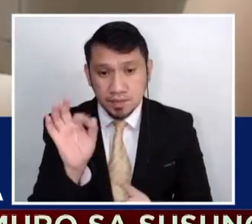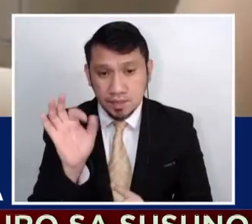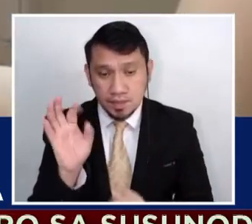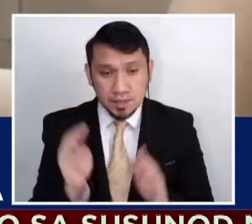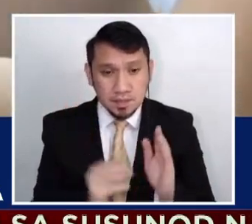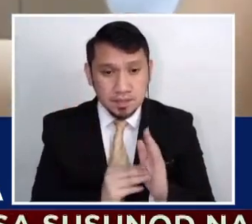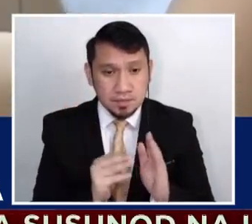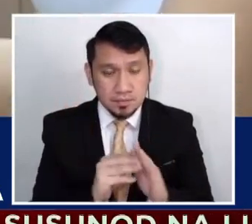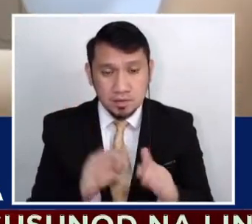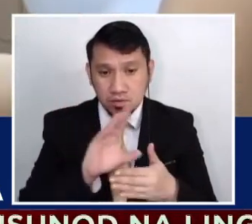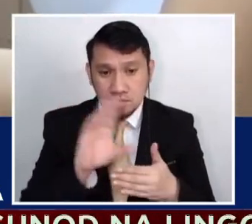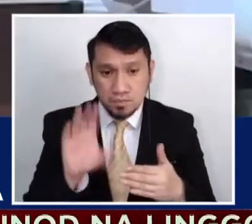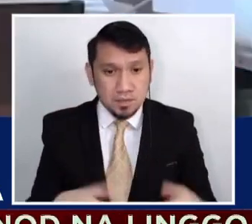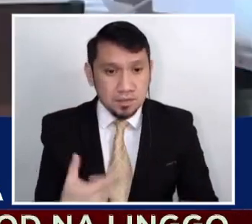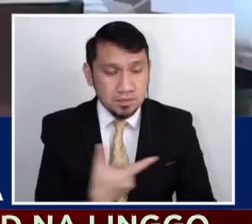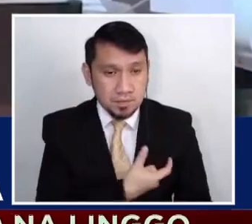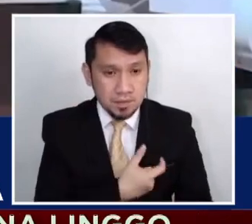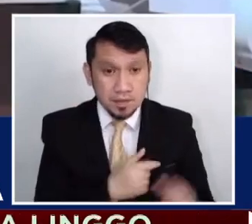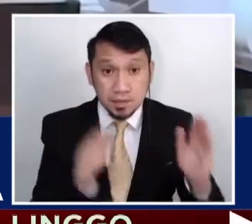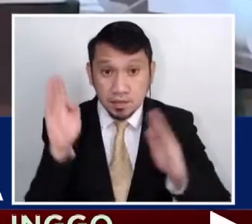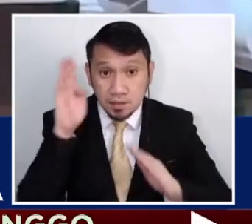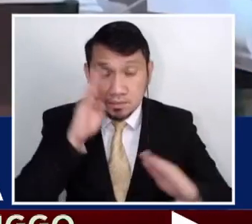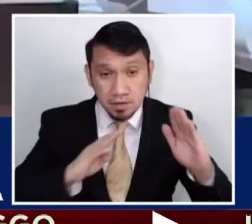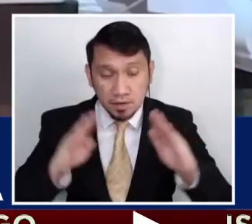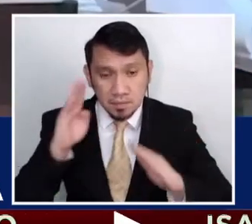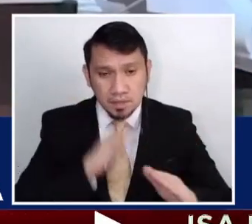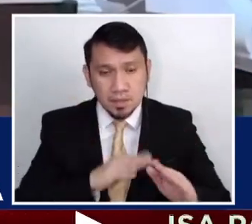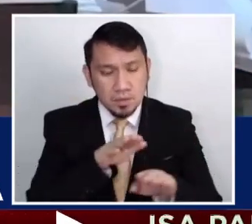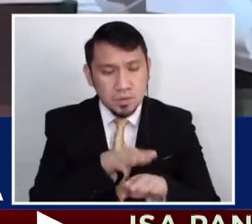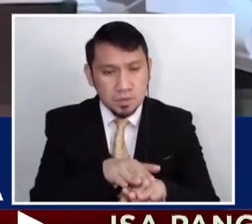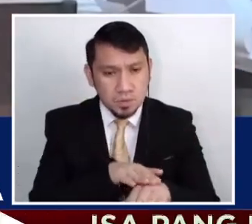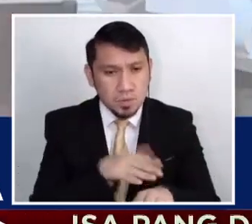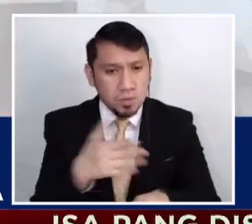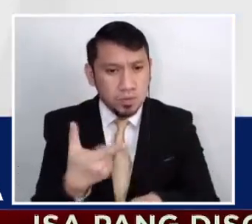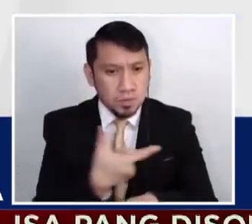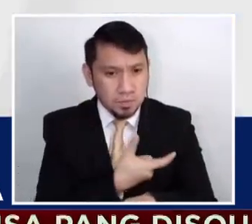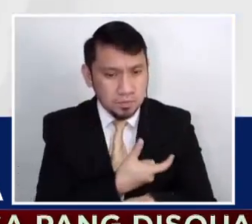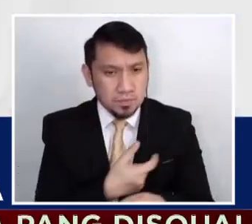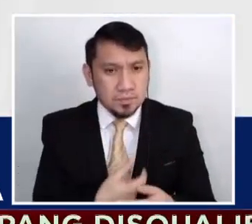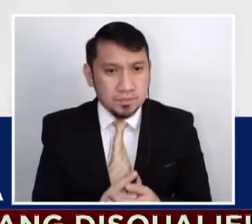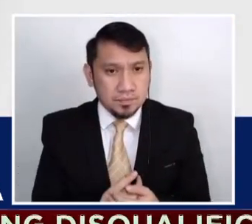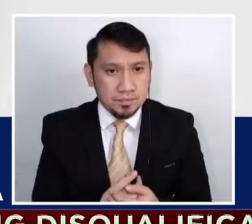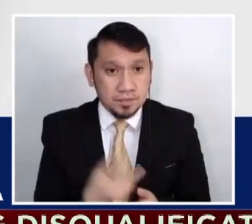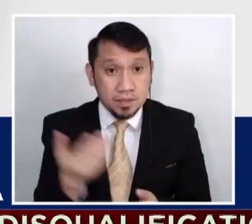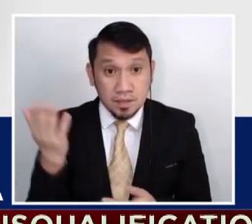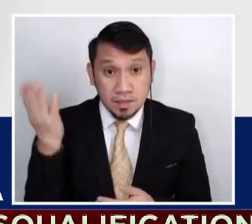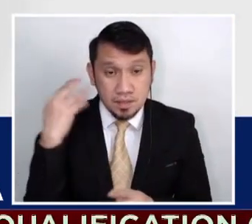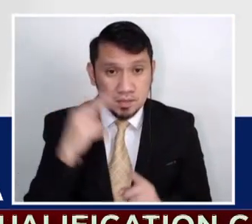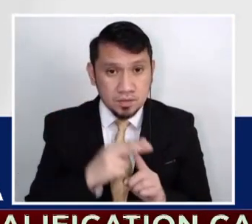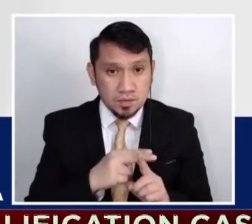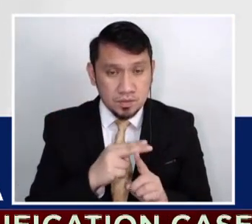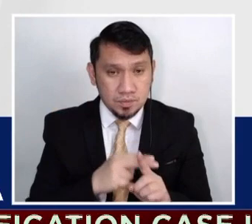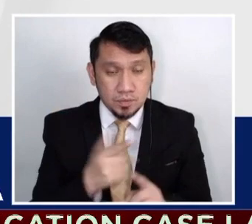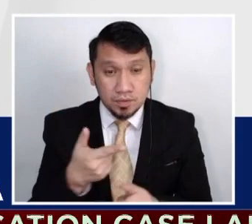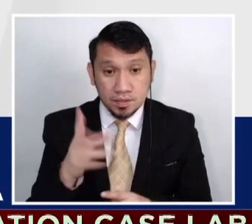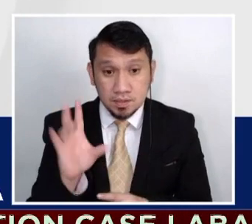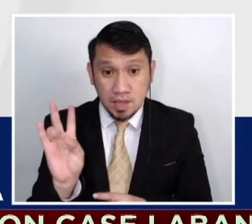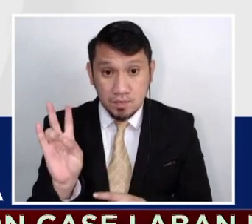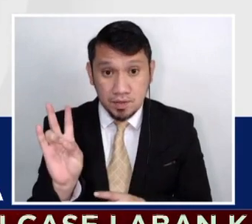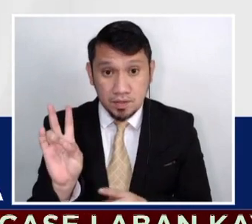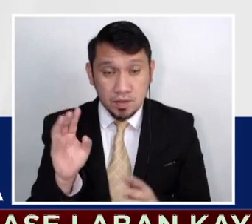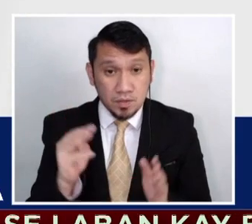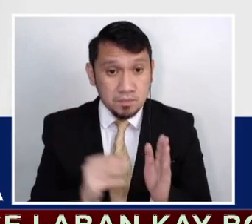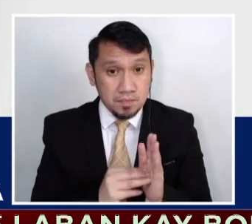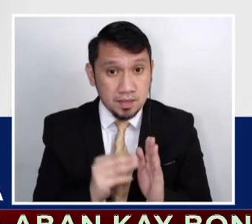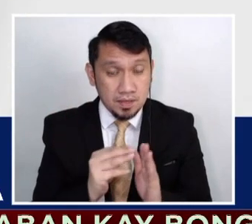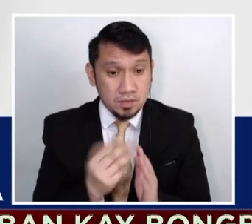fully vaccinated. Ang problema, bumagal na ang pagbabakuna sa bansa. Kung noong Nobyembre pumalo ng higit 27 million